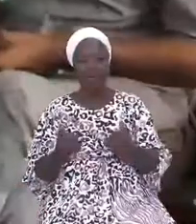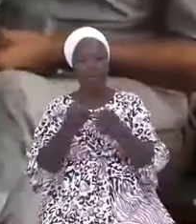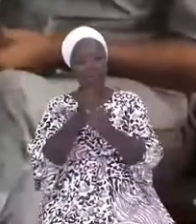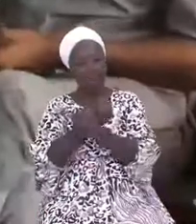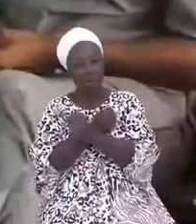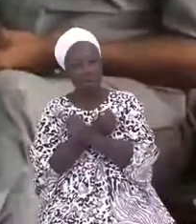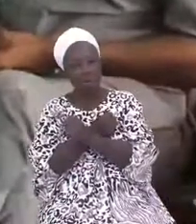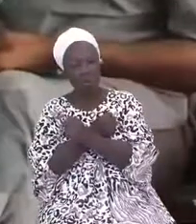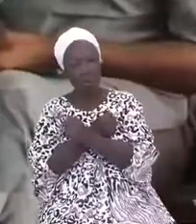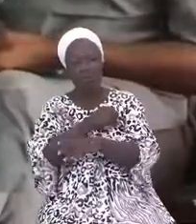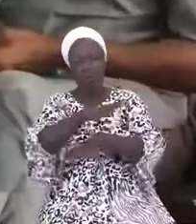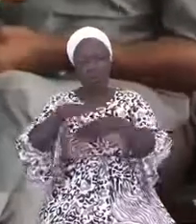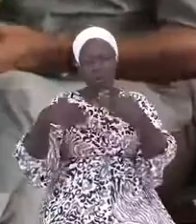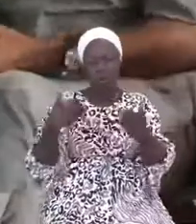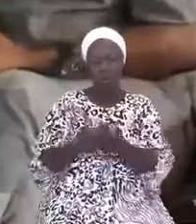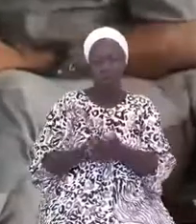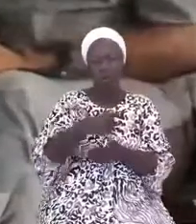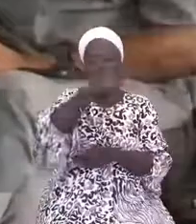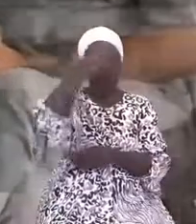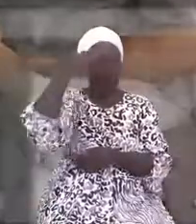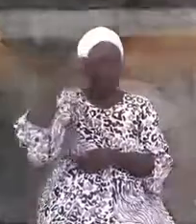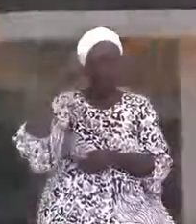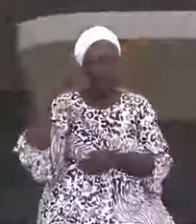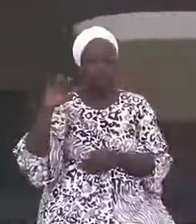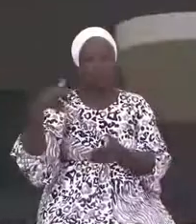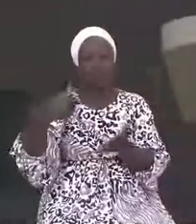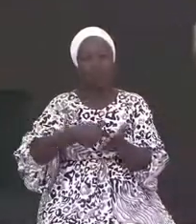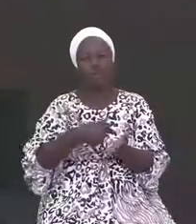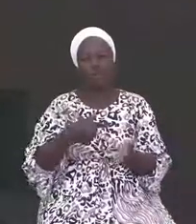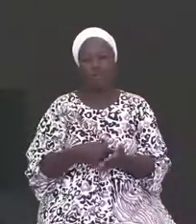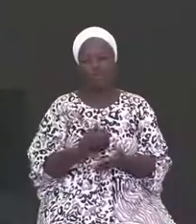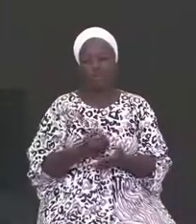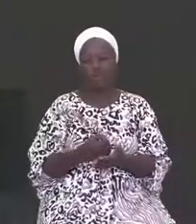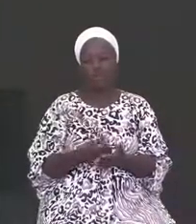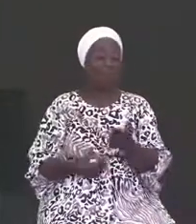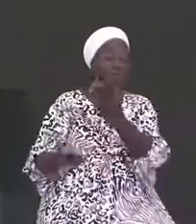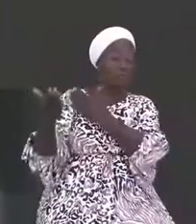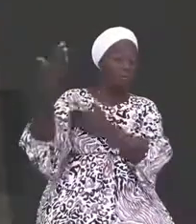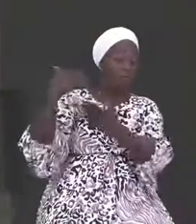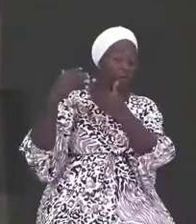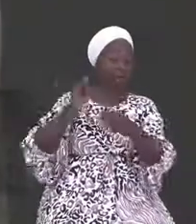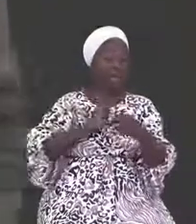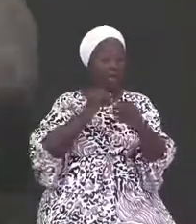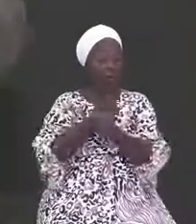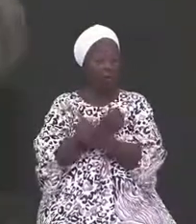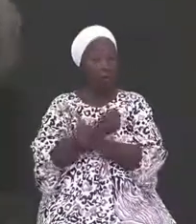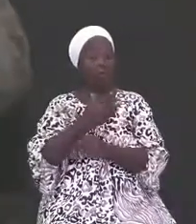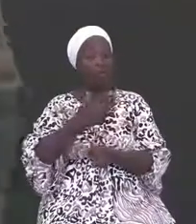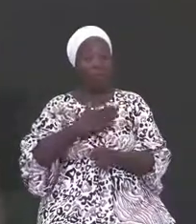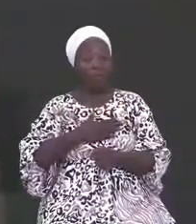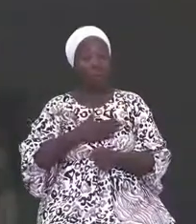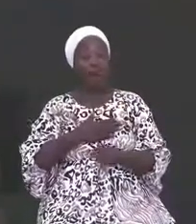Pour l'amour de l'évangile, pour la cause de l'évangile. J'aime ma tribu, je n'aime pas telle autre tribu. Non, non,